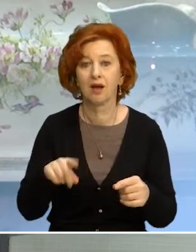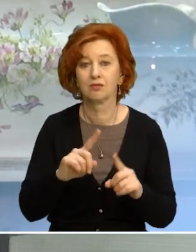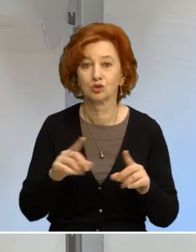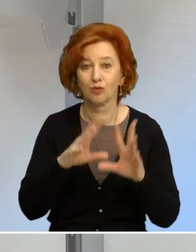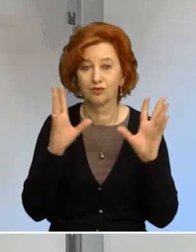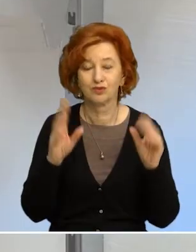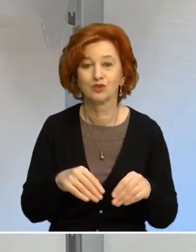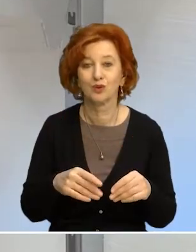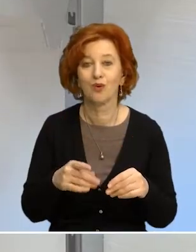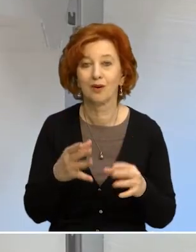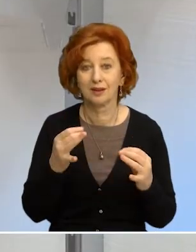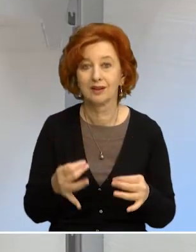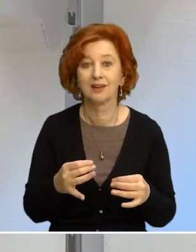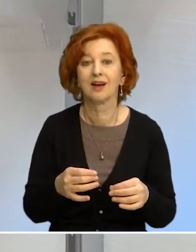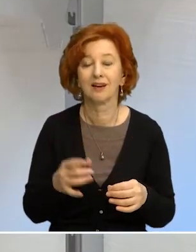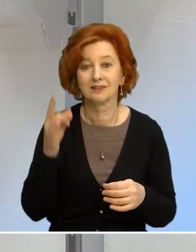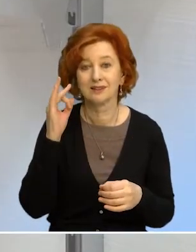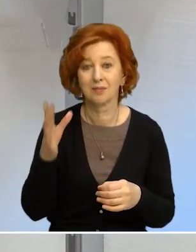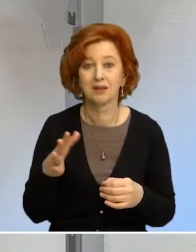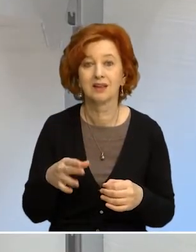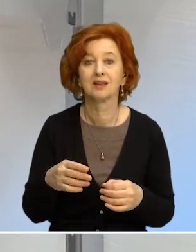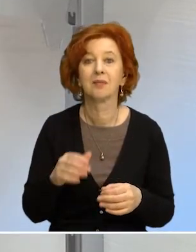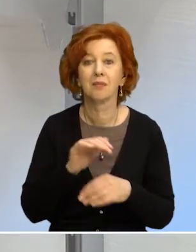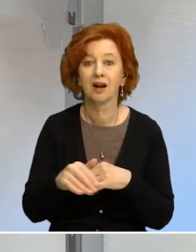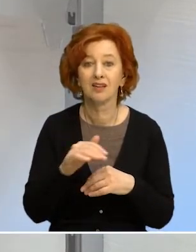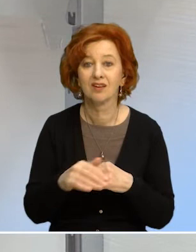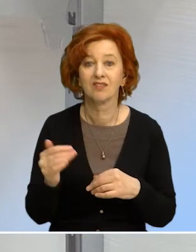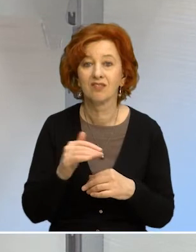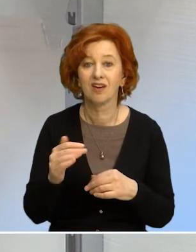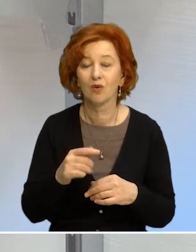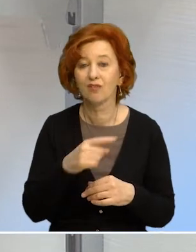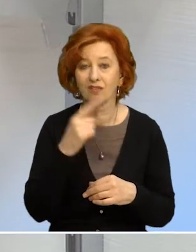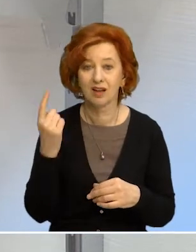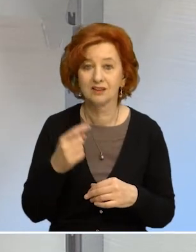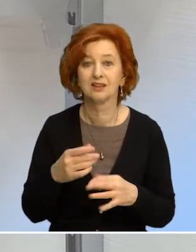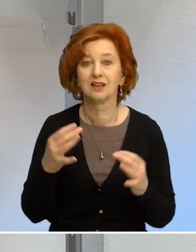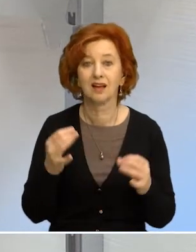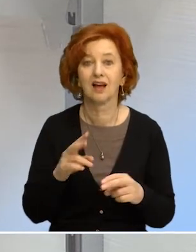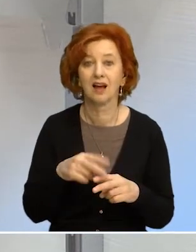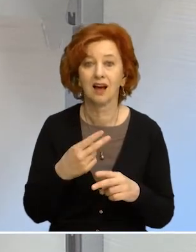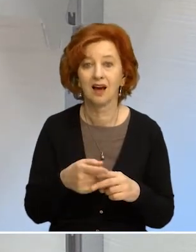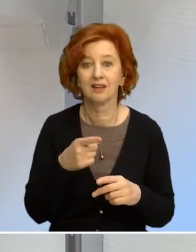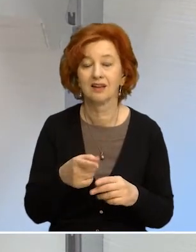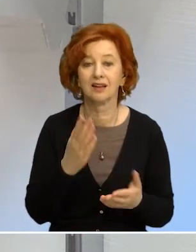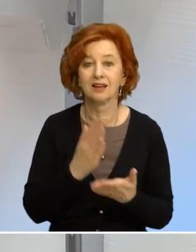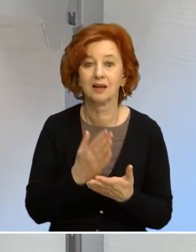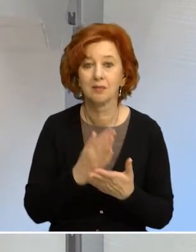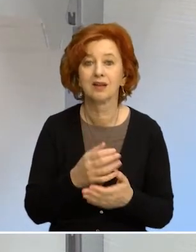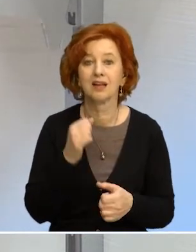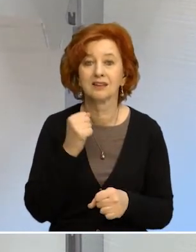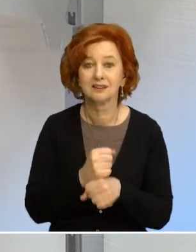всем. Матвей Сидорович Кузнецов, легендарное имя производителя фарфора в Российской империи, вот он